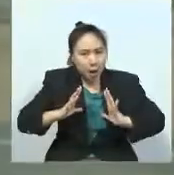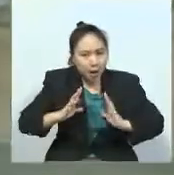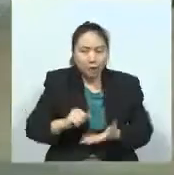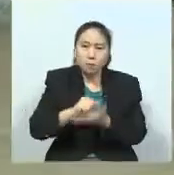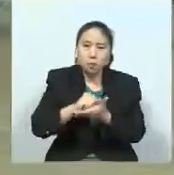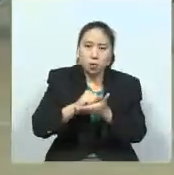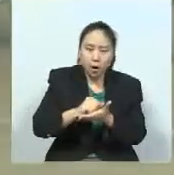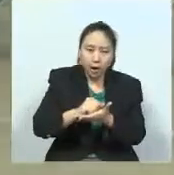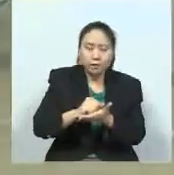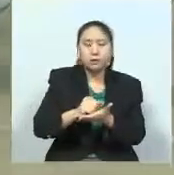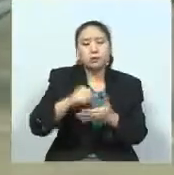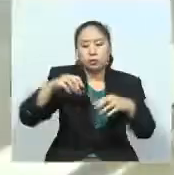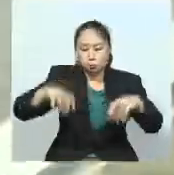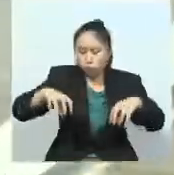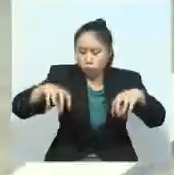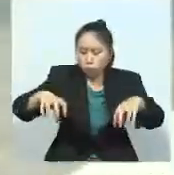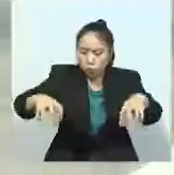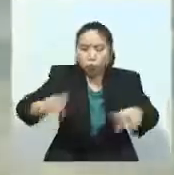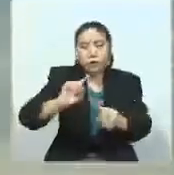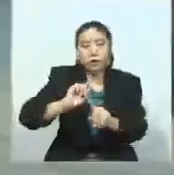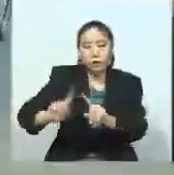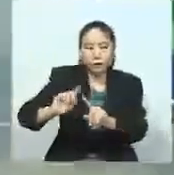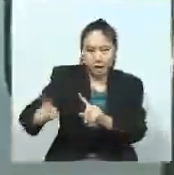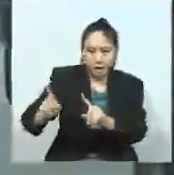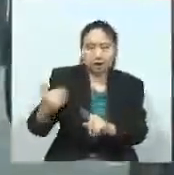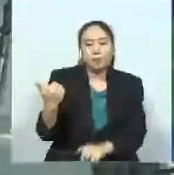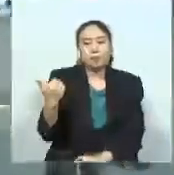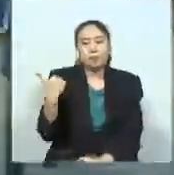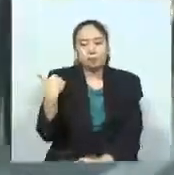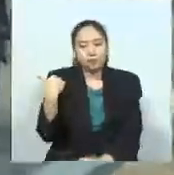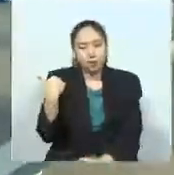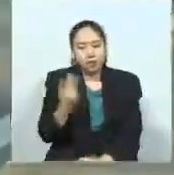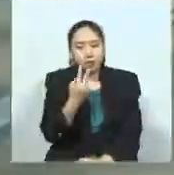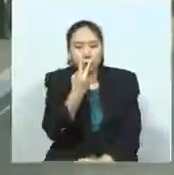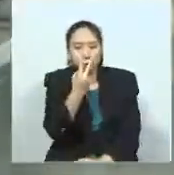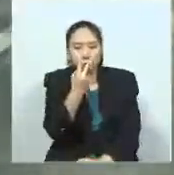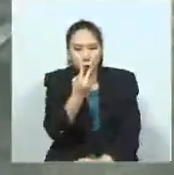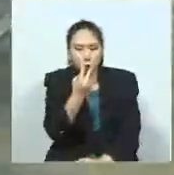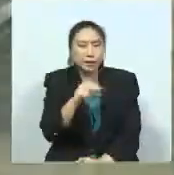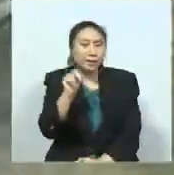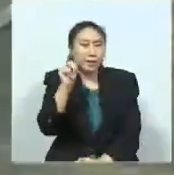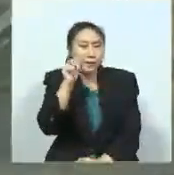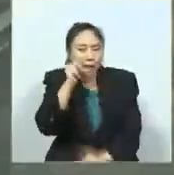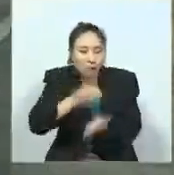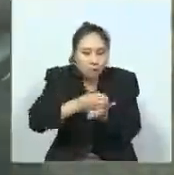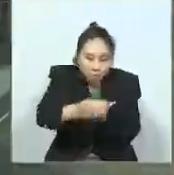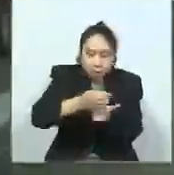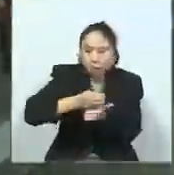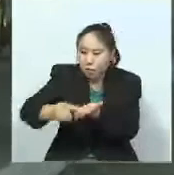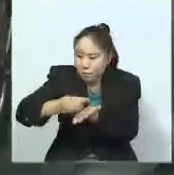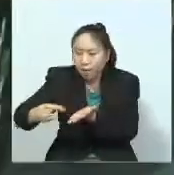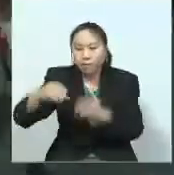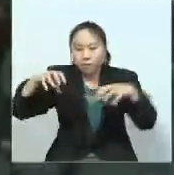ให้บริการนะคะแล้วก็มีเนี่ยค่ะไปดูว่าจะมีการจัดจุด น้ำ ให้บริการน้ำ